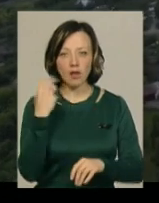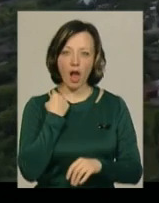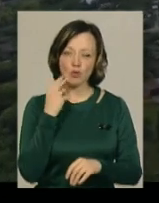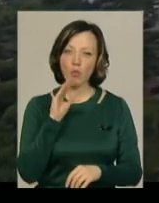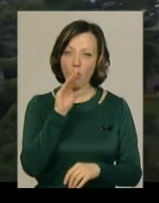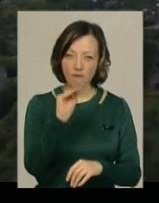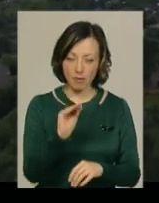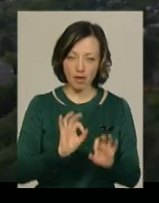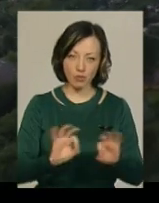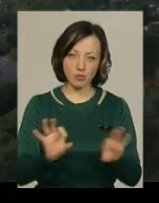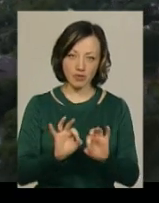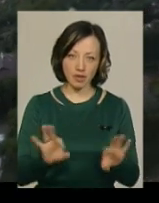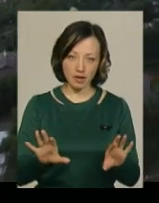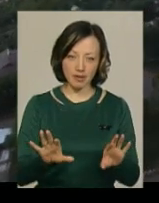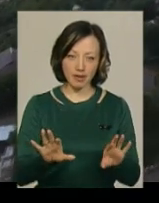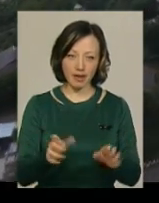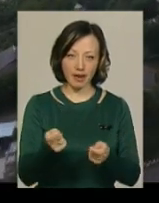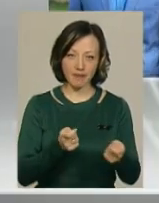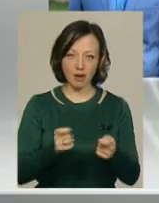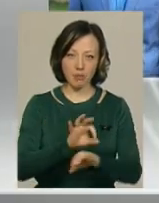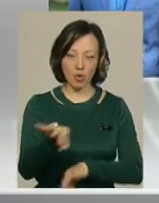англійською мовами, розповідає Сергій Щур.